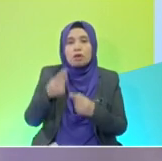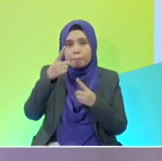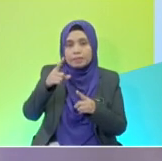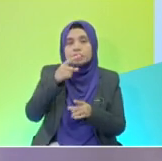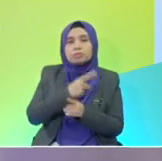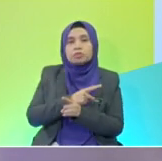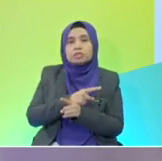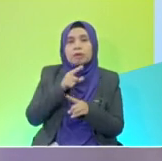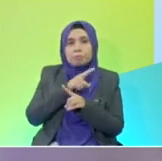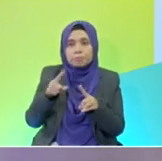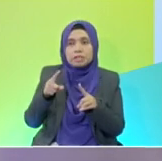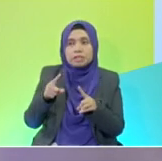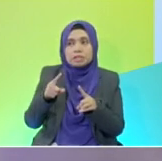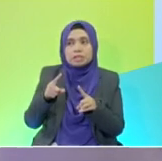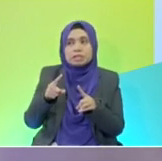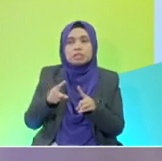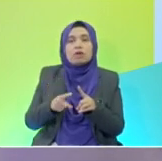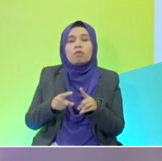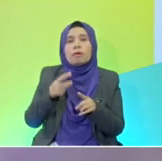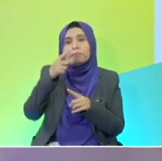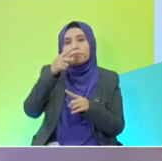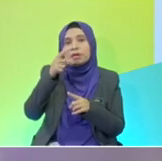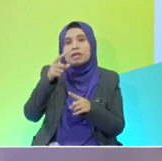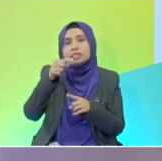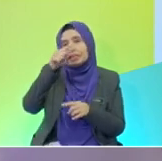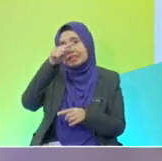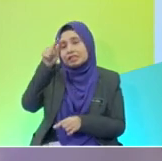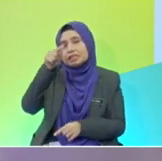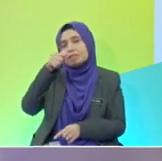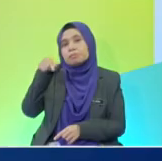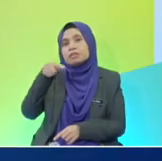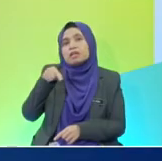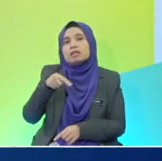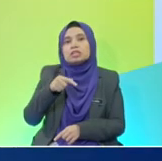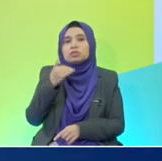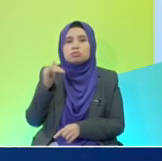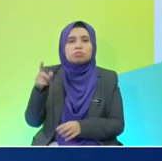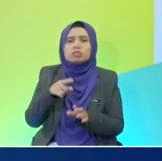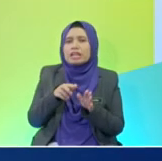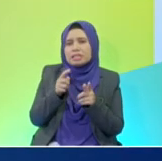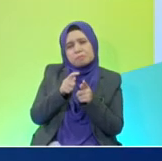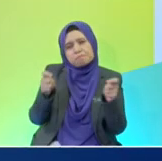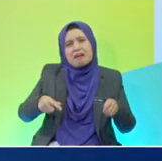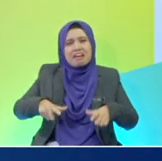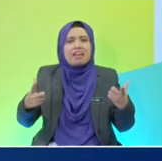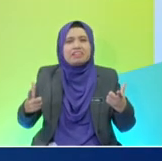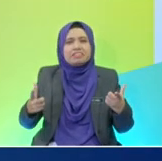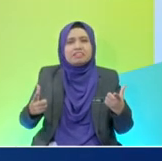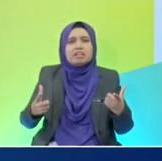tapi dijawab dekat situ oke rintangan pangkal botak harus terus tekanan keterusan